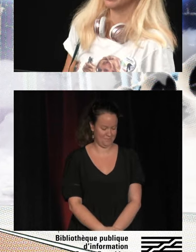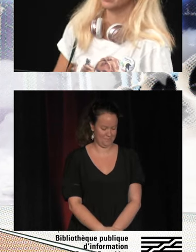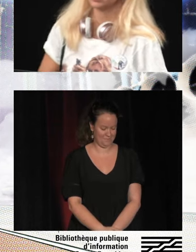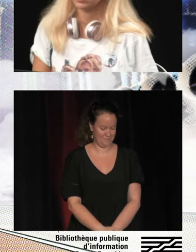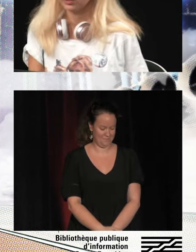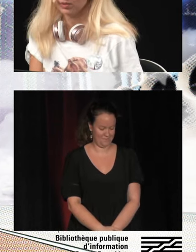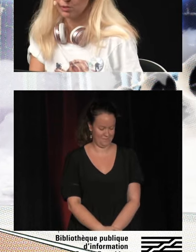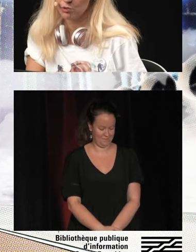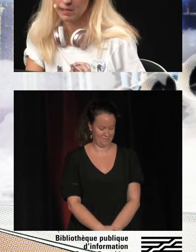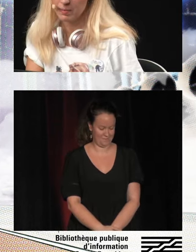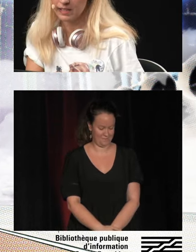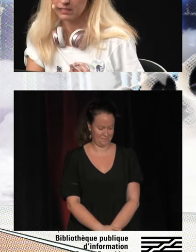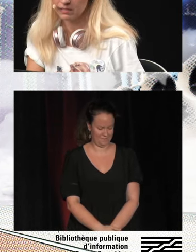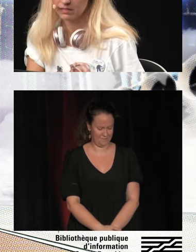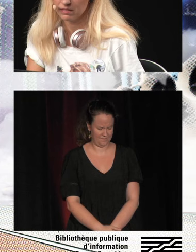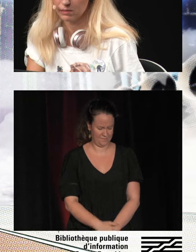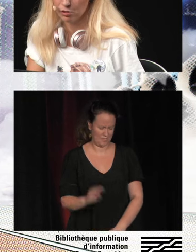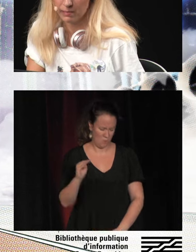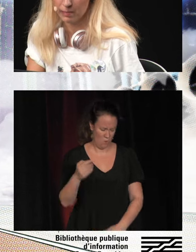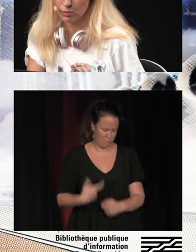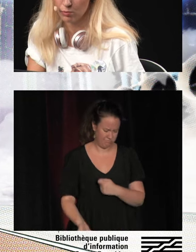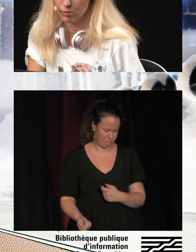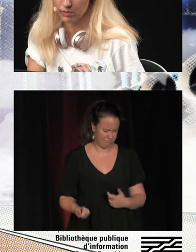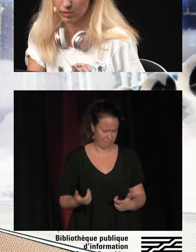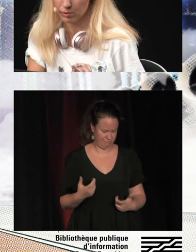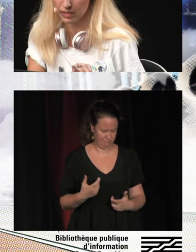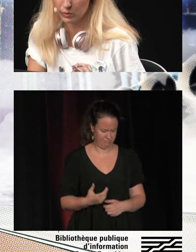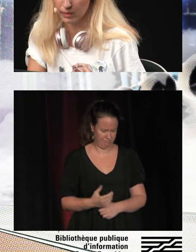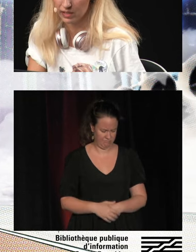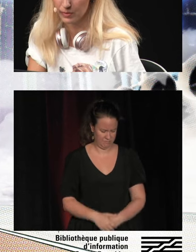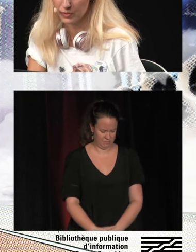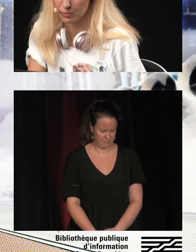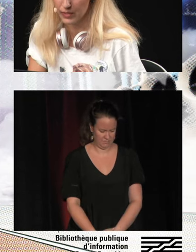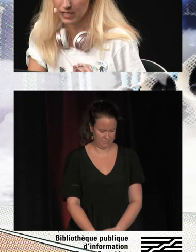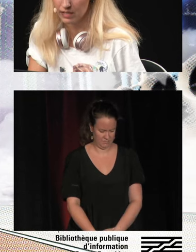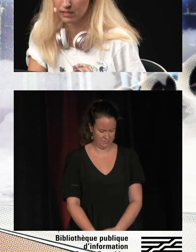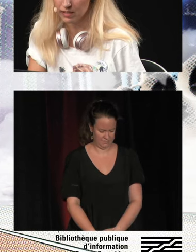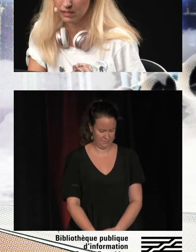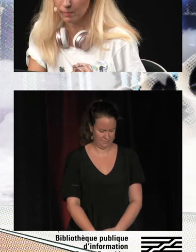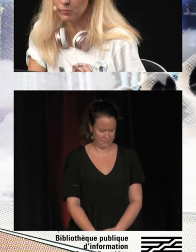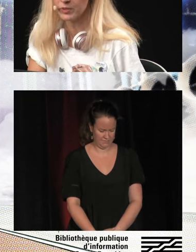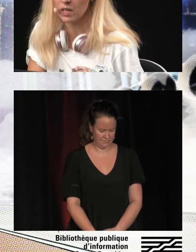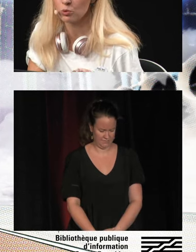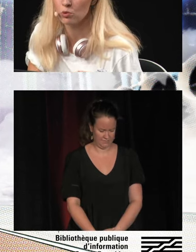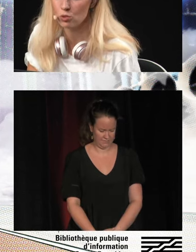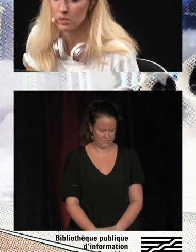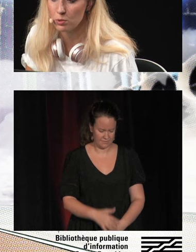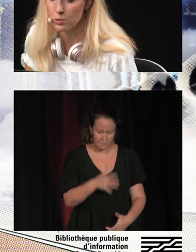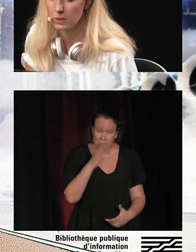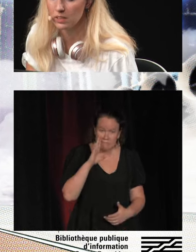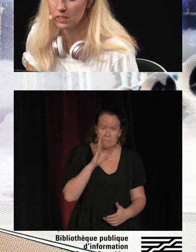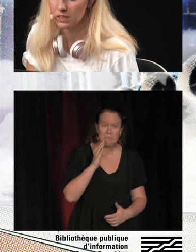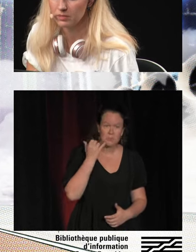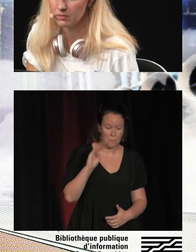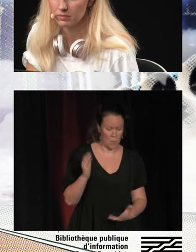Allez. Non, là, le jeu ne m'aime pas. Le jeu ne m'aime pas du tout. On va encore devoir récupérer des bêtises plus tard. Tu peux pas me donner un truc jaune et